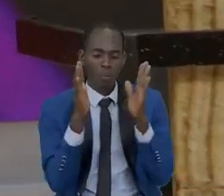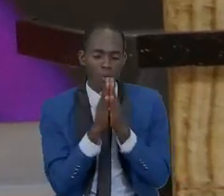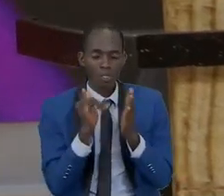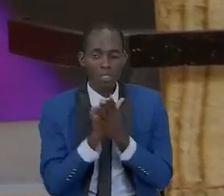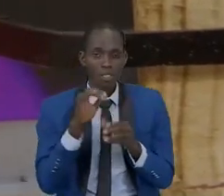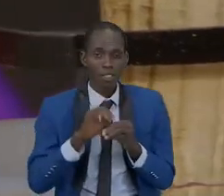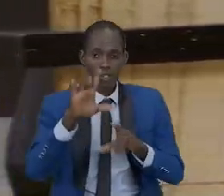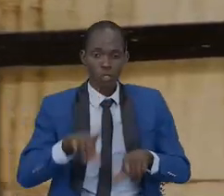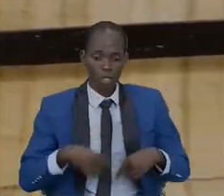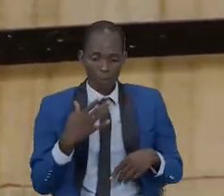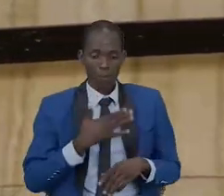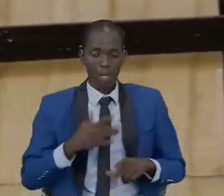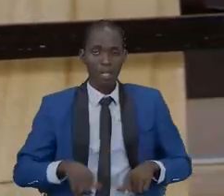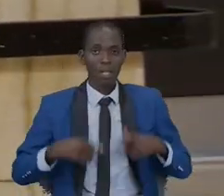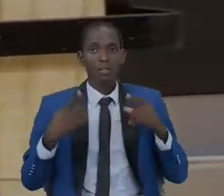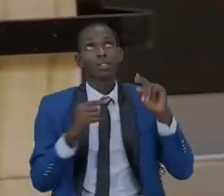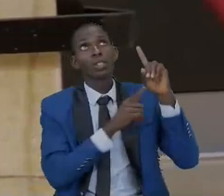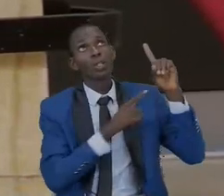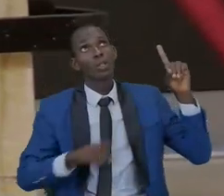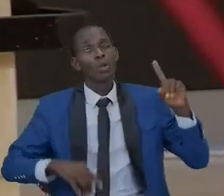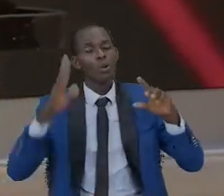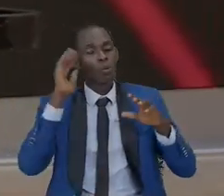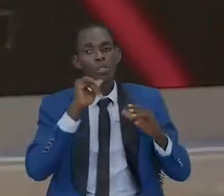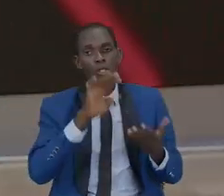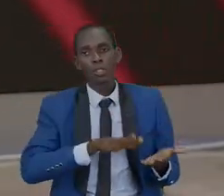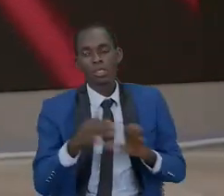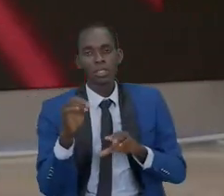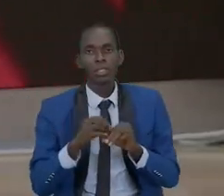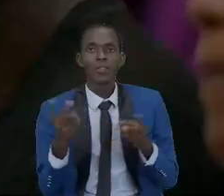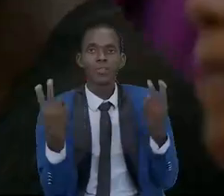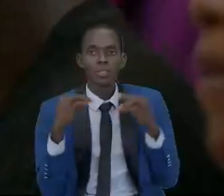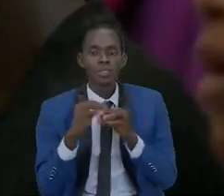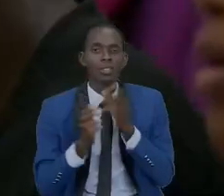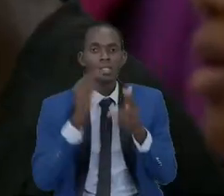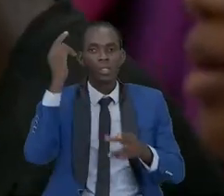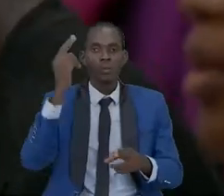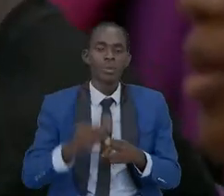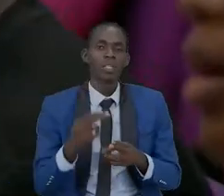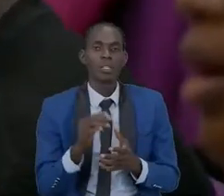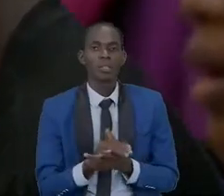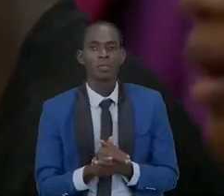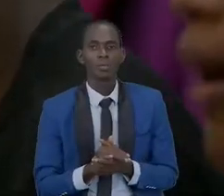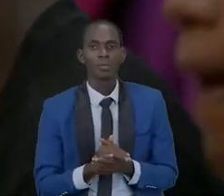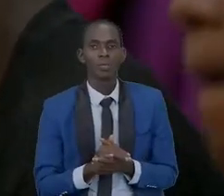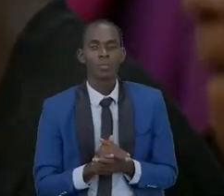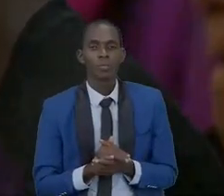prie que dans votre vie le Seigneur ne mourra pas envers au nom de Jésus-Christ quand c'est la justice obtient par